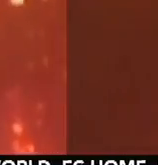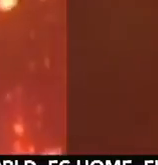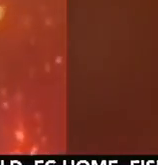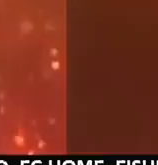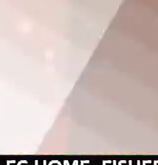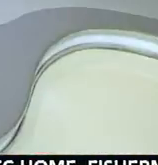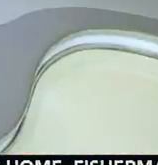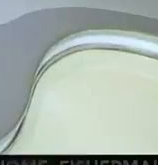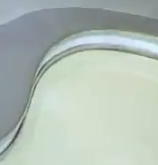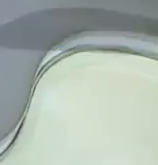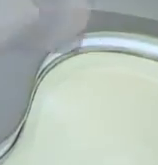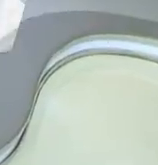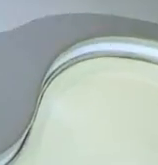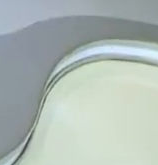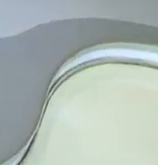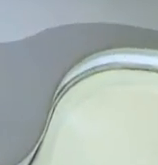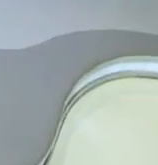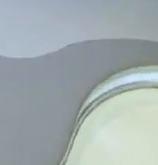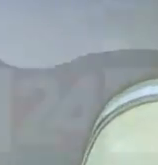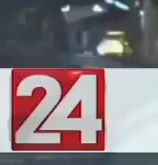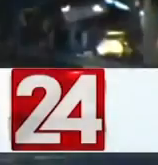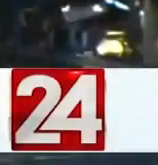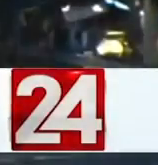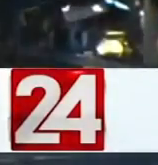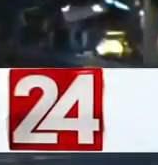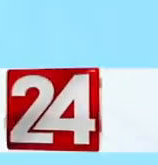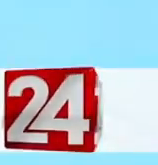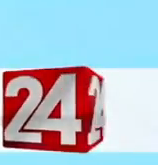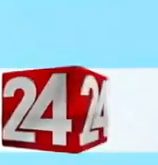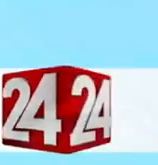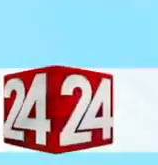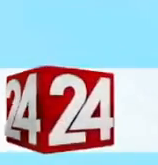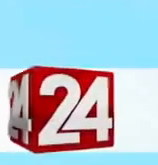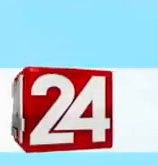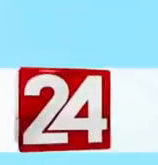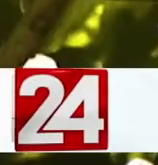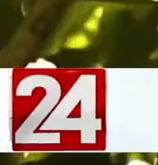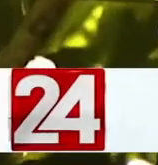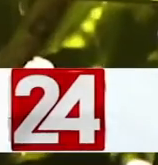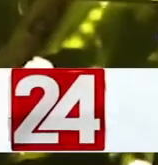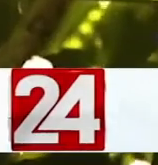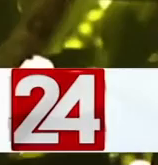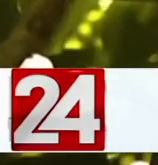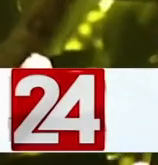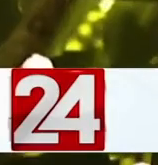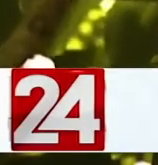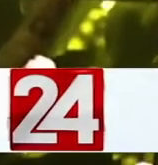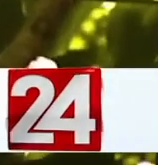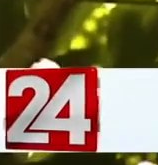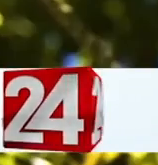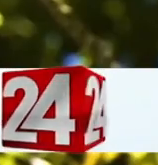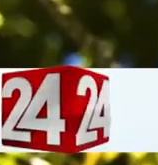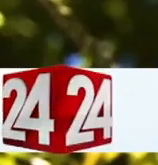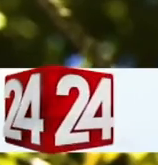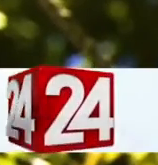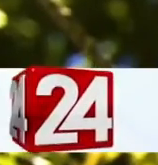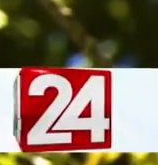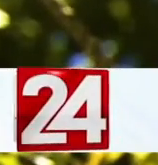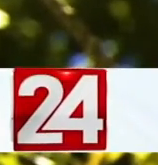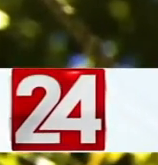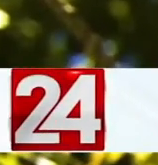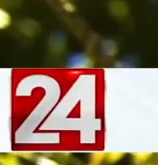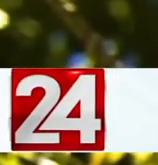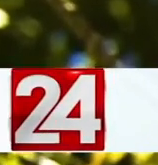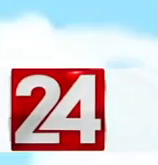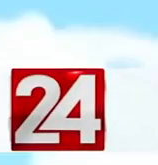oras. At alamin, ang namukadkad na atraksyong yan sa Sarangani na Japan